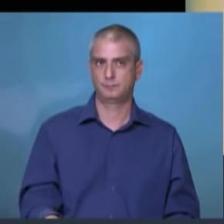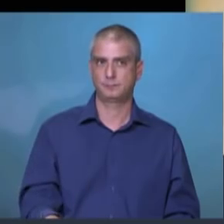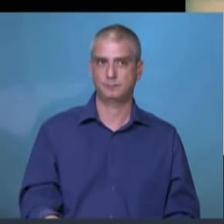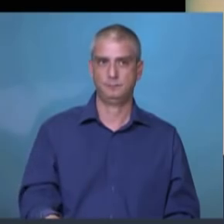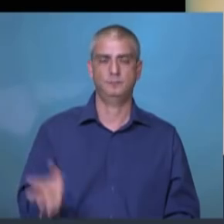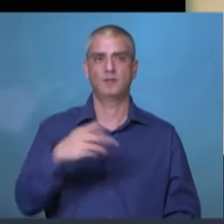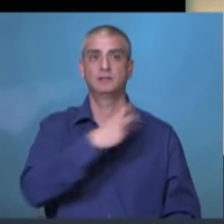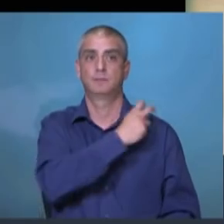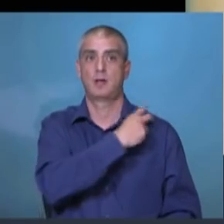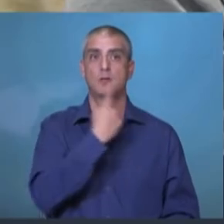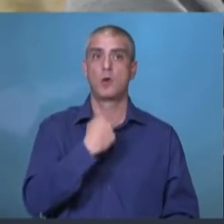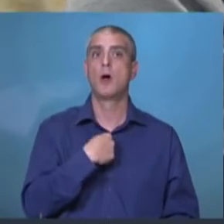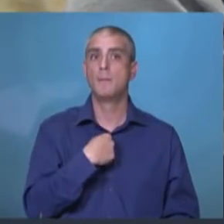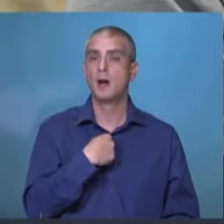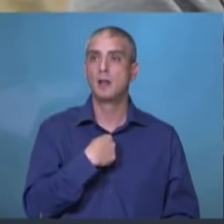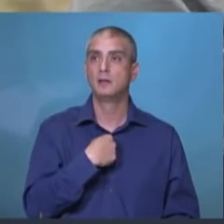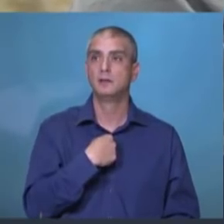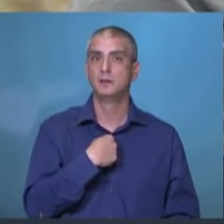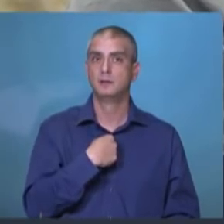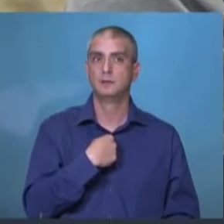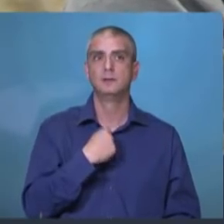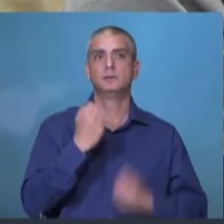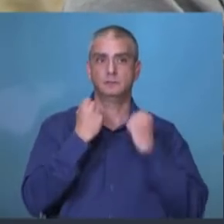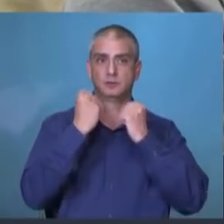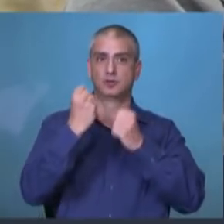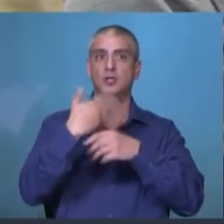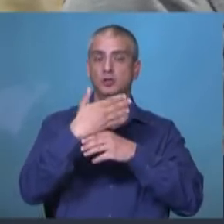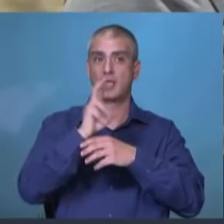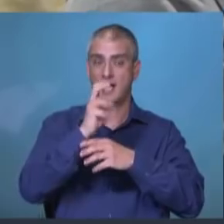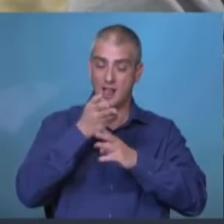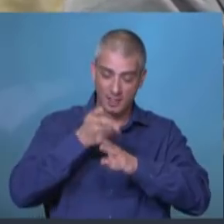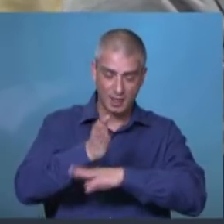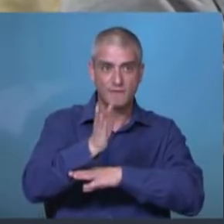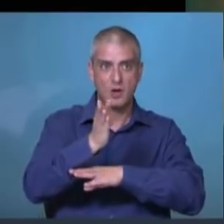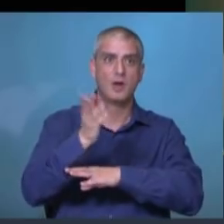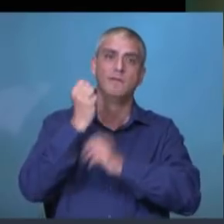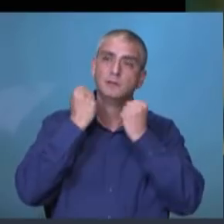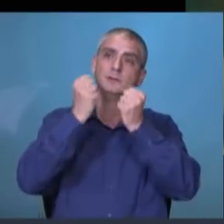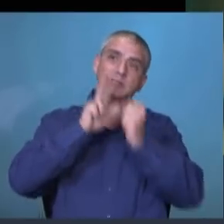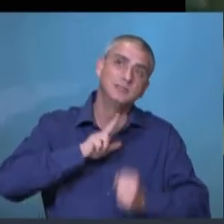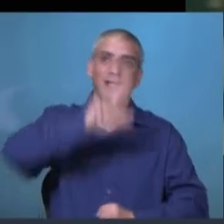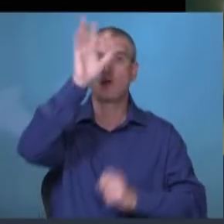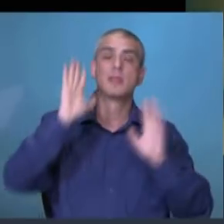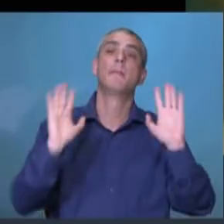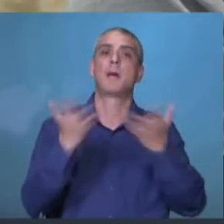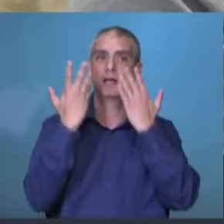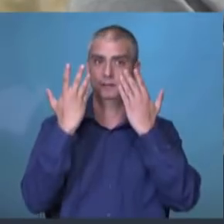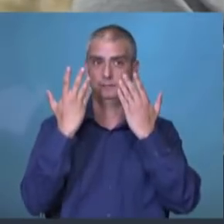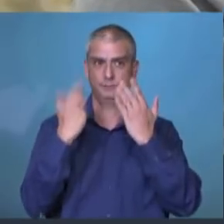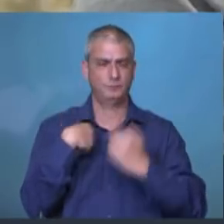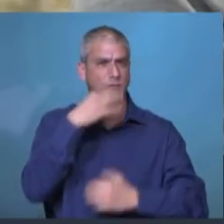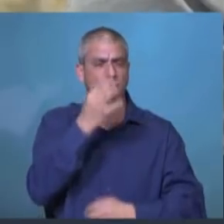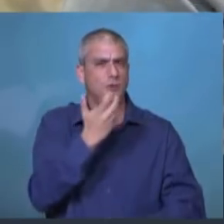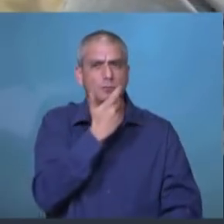ואז מוטי המגד אומר לי, סע לשער רגל, תעבור את שער רגל, תתחיל לנסוע הצפון המהר. אני שואל אותו